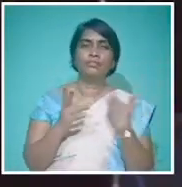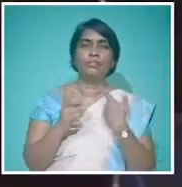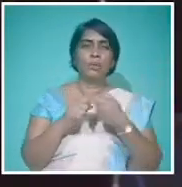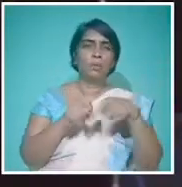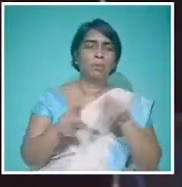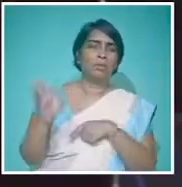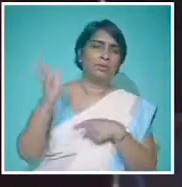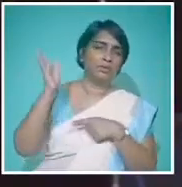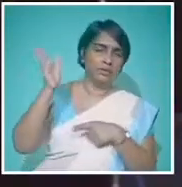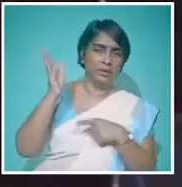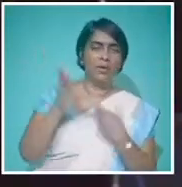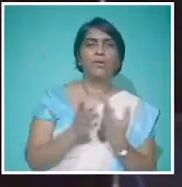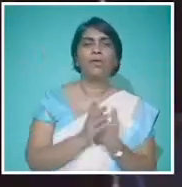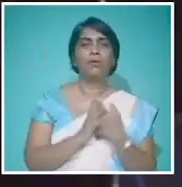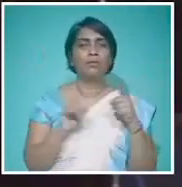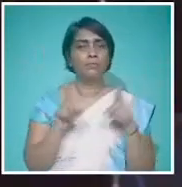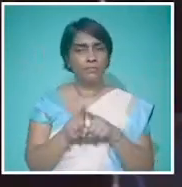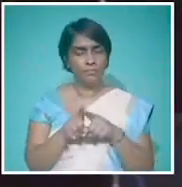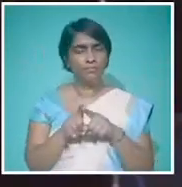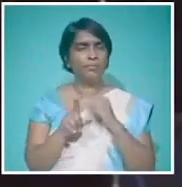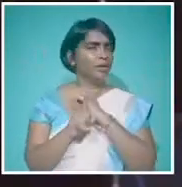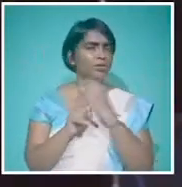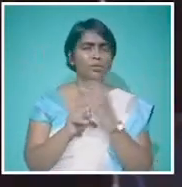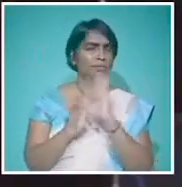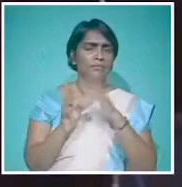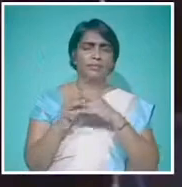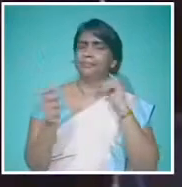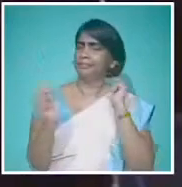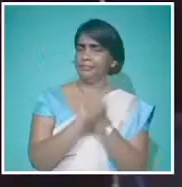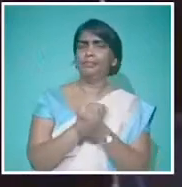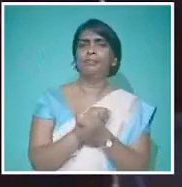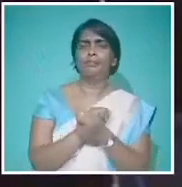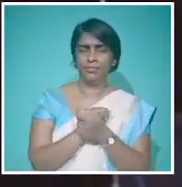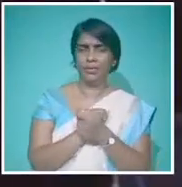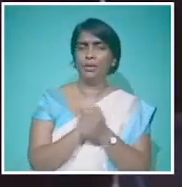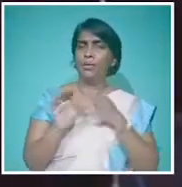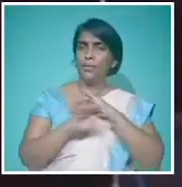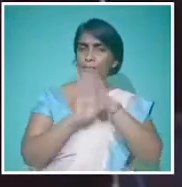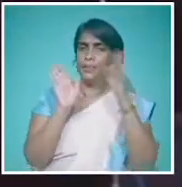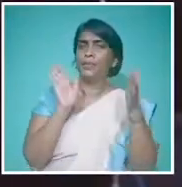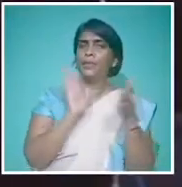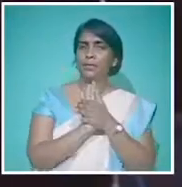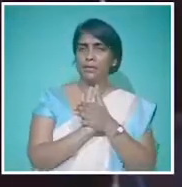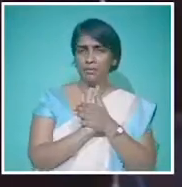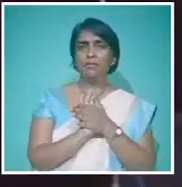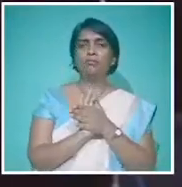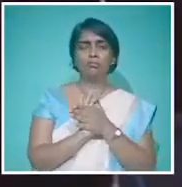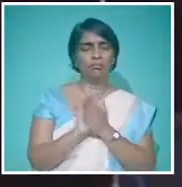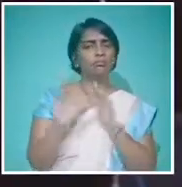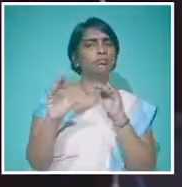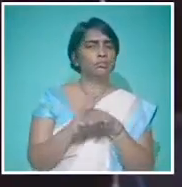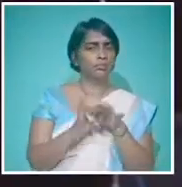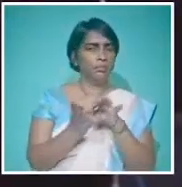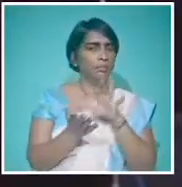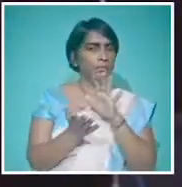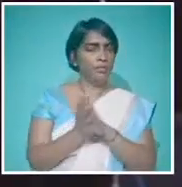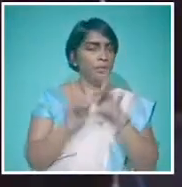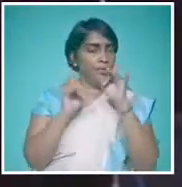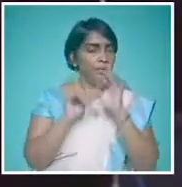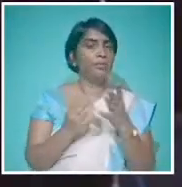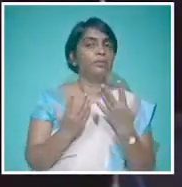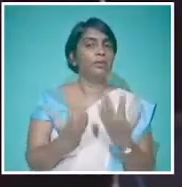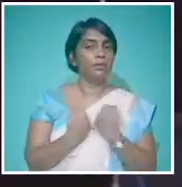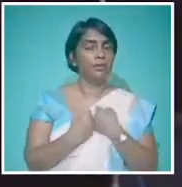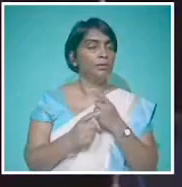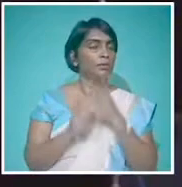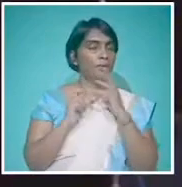නිර්මාතෘවහවලා කියලා. ඉතින් අන්න ඒ සංස්කෘතියෙන් එළියට ගන්න, සාමූහිකව තීරණ ගන්න, සාමූහිකව පෙනී ඉන්න, එහෙම ඕන